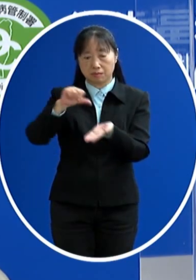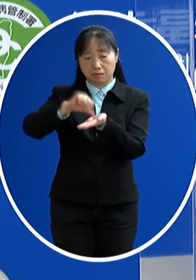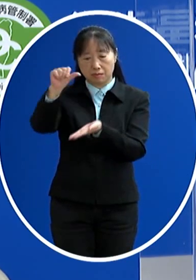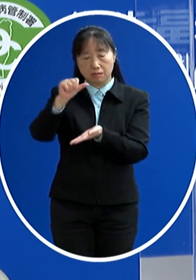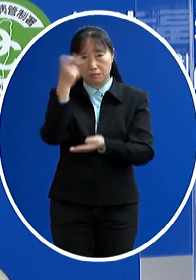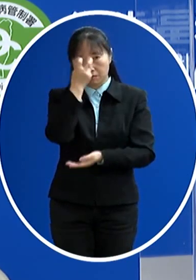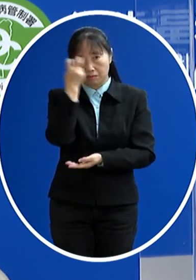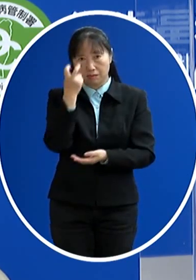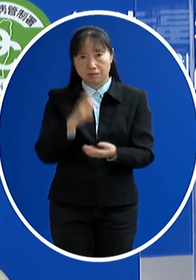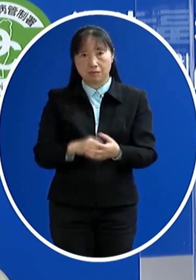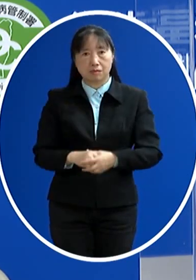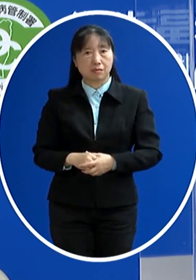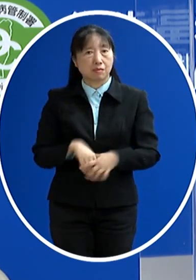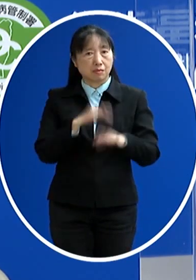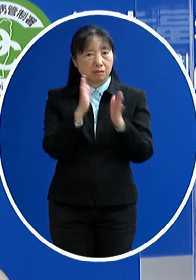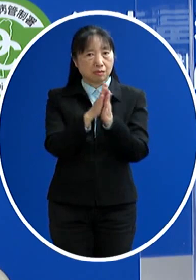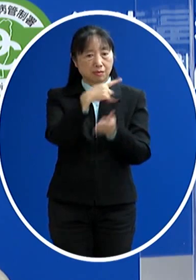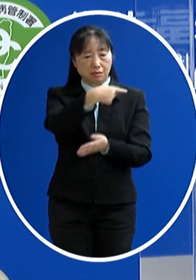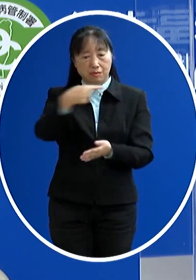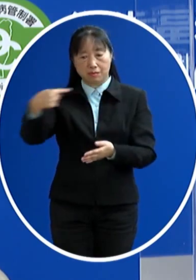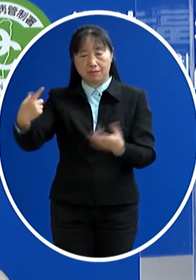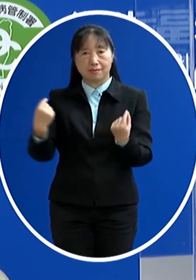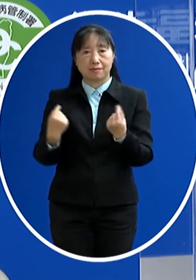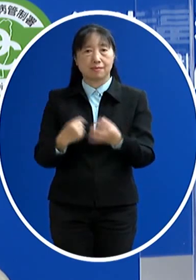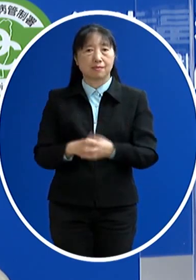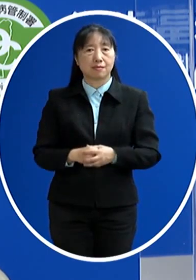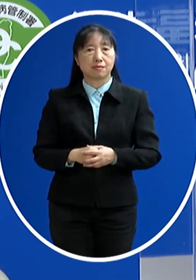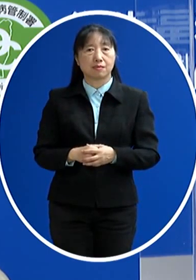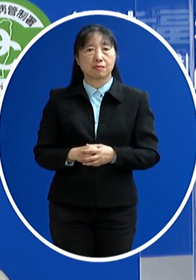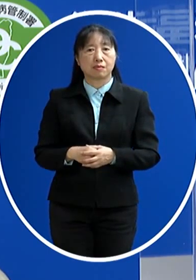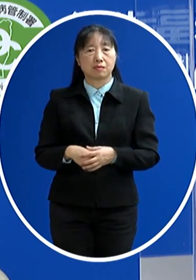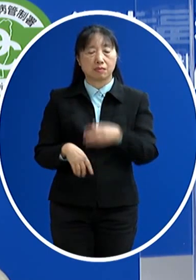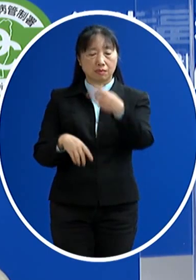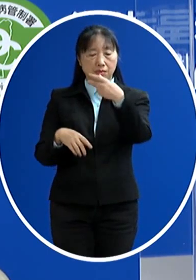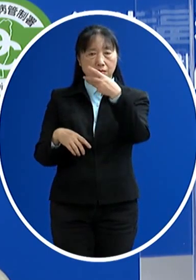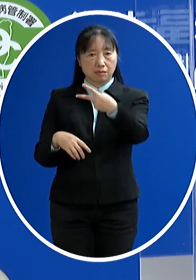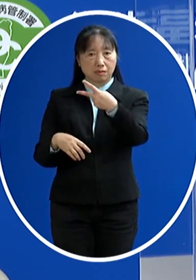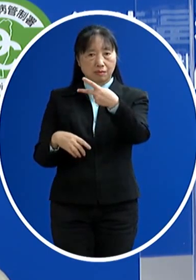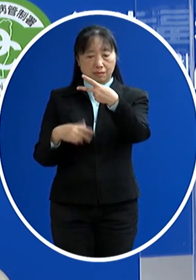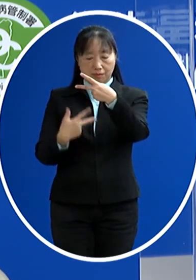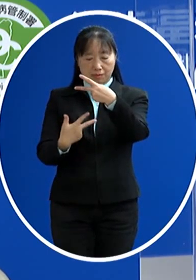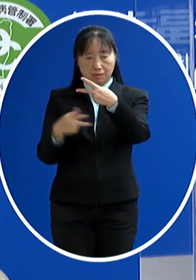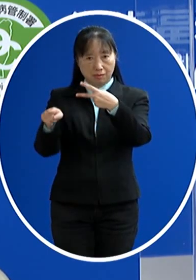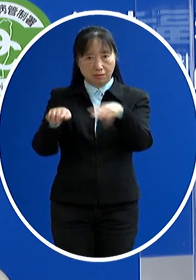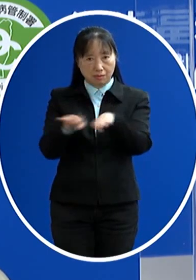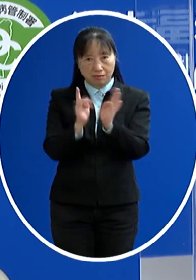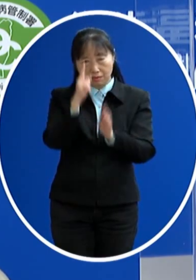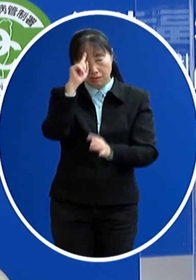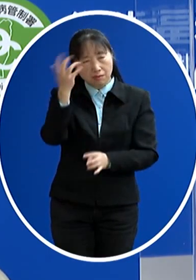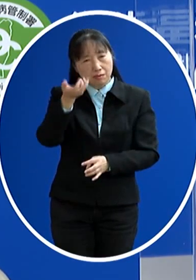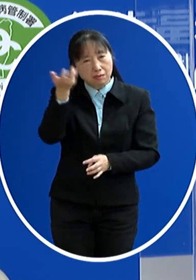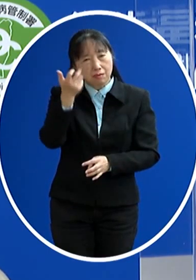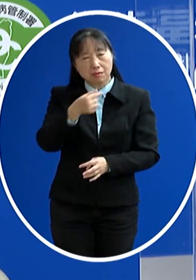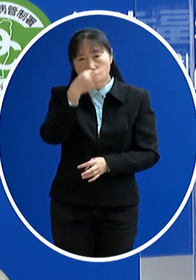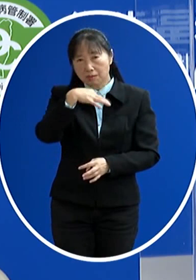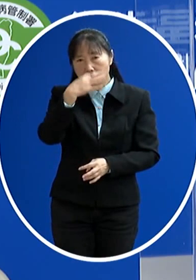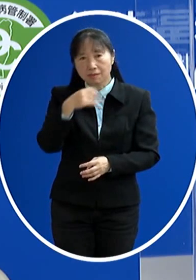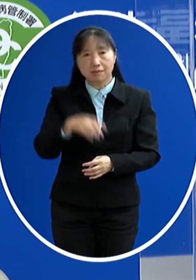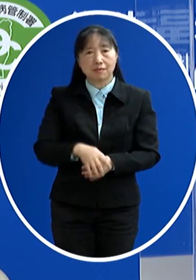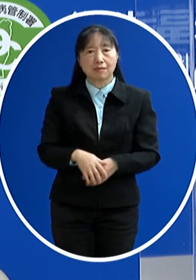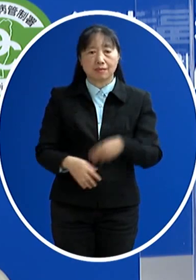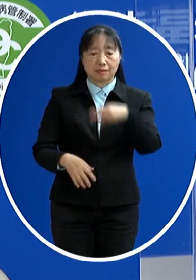的裁剪，那结果都是阴性。那个案2月7日哈出现发烧、流鼻涕哈等情